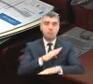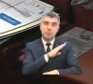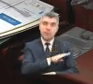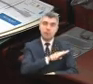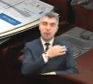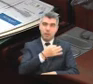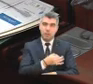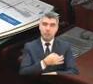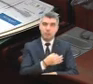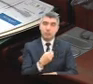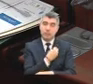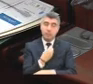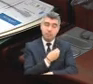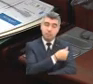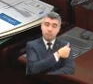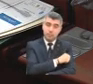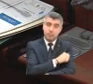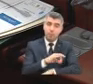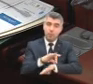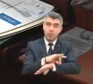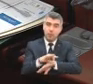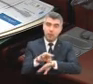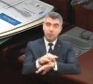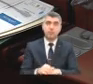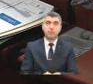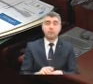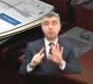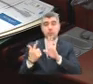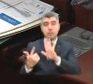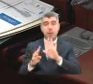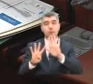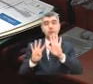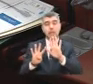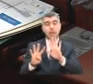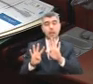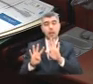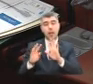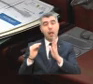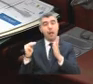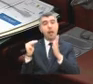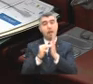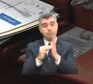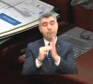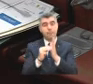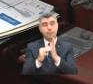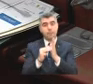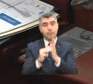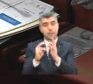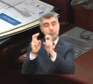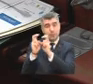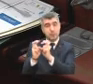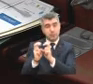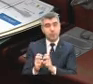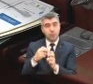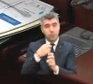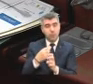الموارد البشريه السيد النائب المحترم، 97,000 ديال النقص، خصك 25 عام باش يمكننا نتراجعوا لجوج. تقول لي انايا خصني